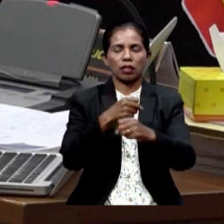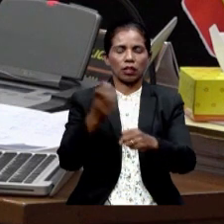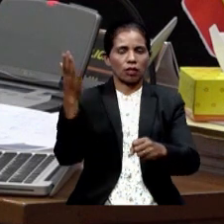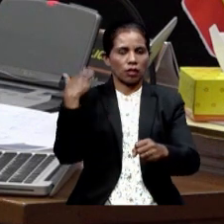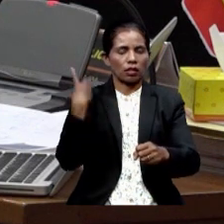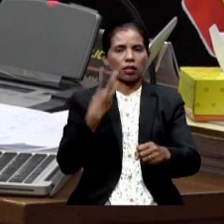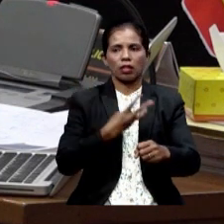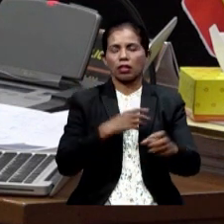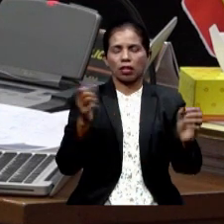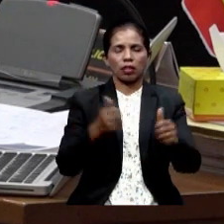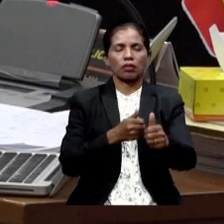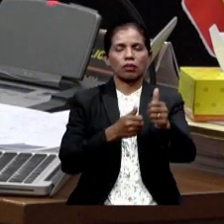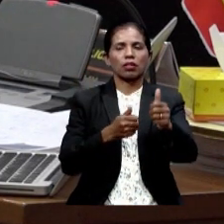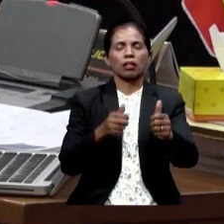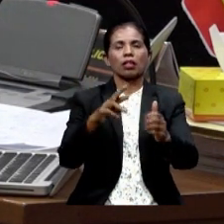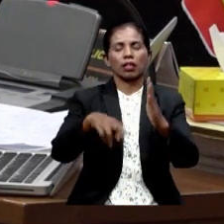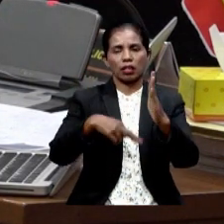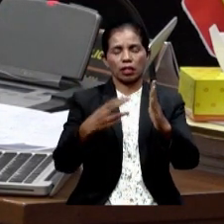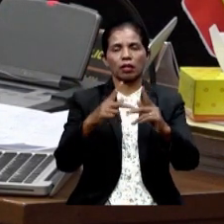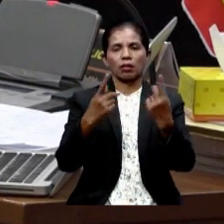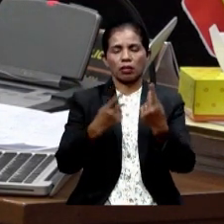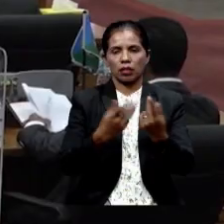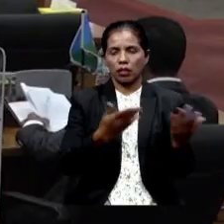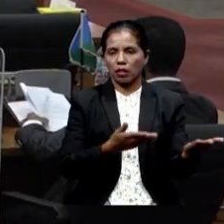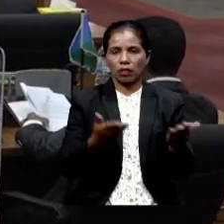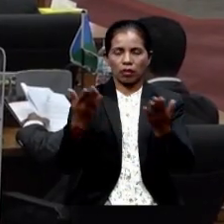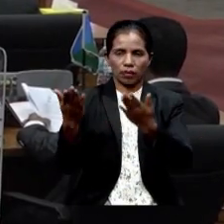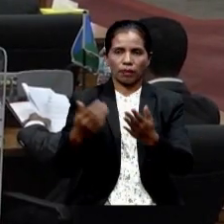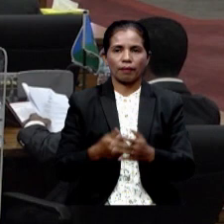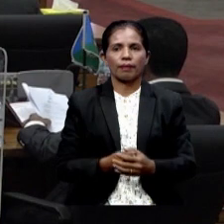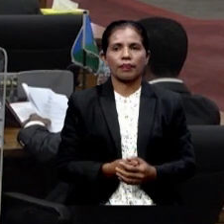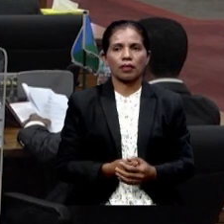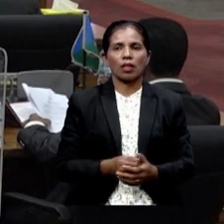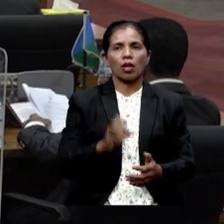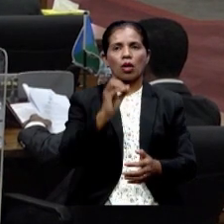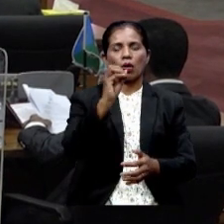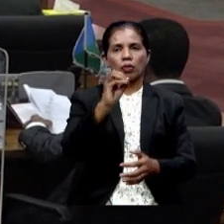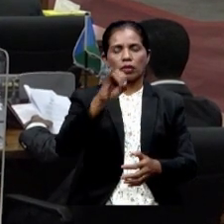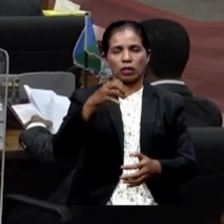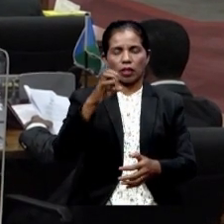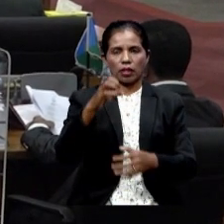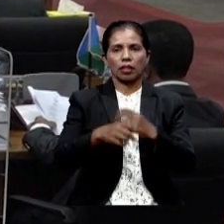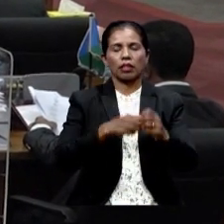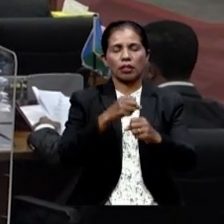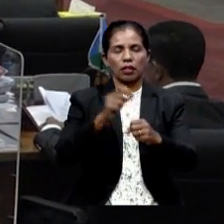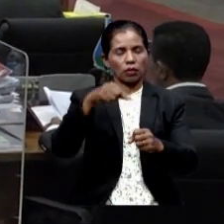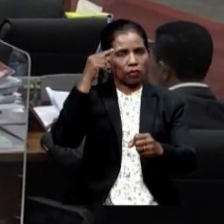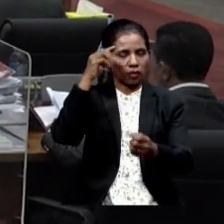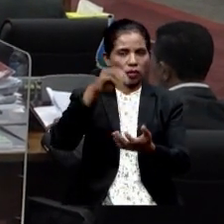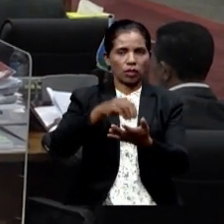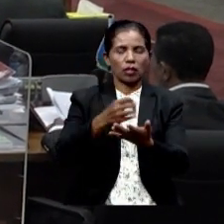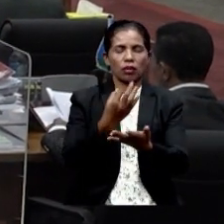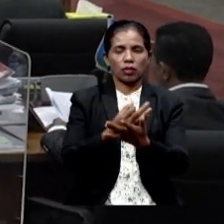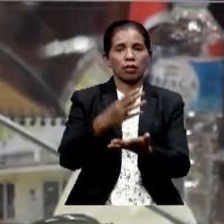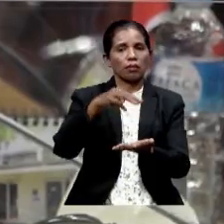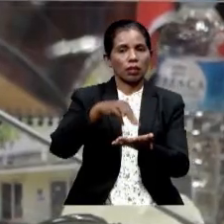kono ita ita la cumpre contrato ser ne companhia ser se lori ba. Orçamento Geral Estado tina ne governo aloca 1.000.000